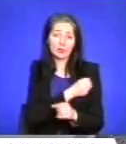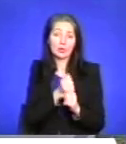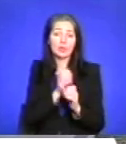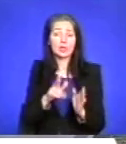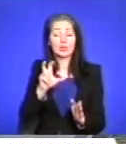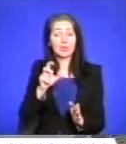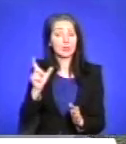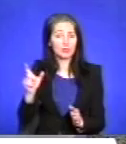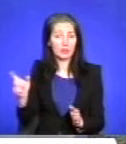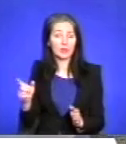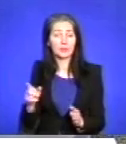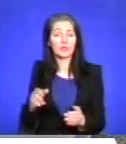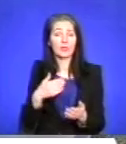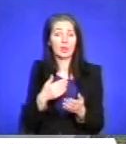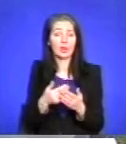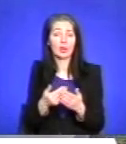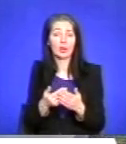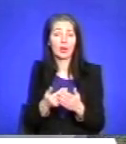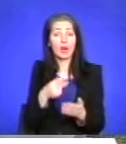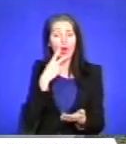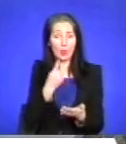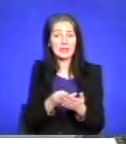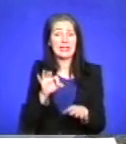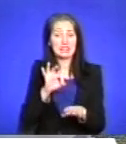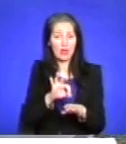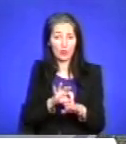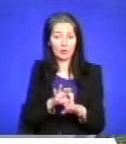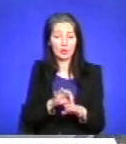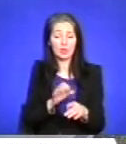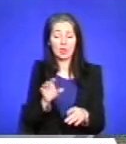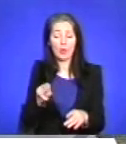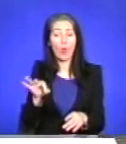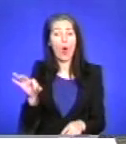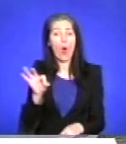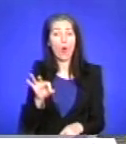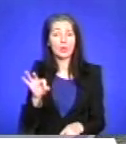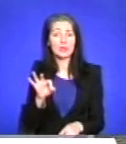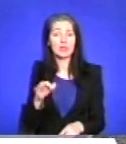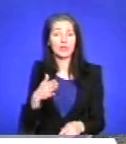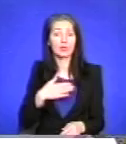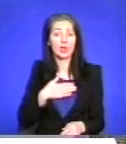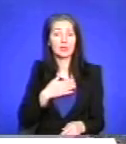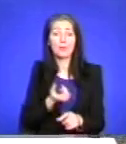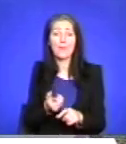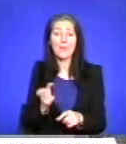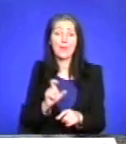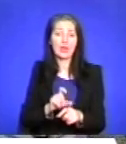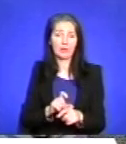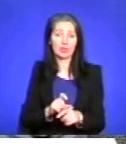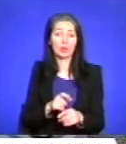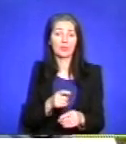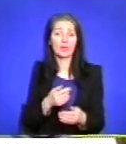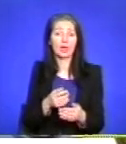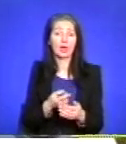ознаками неблагополуччя, тому що показник захворюваності по області у нас перевищено, тобто